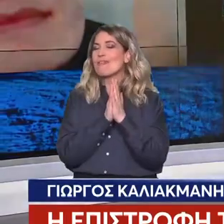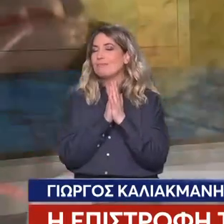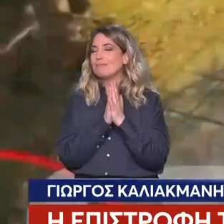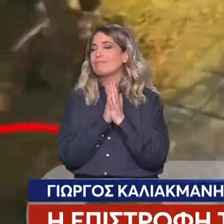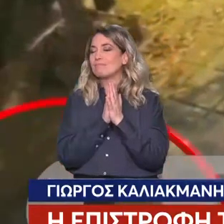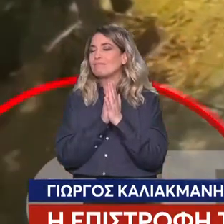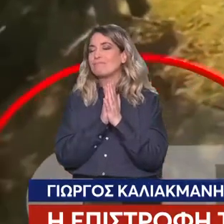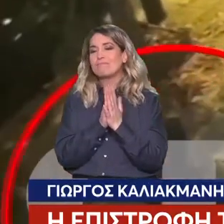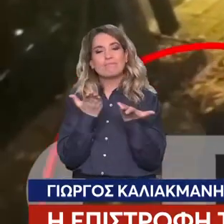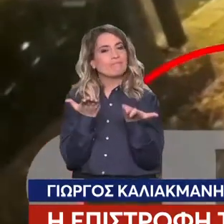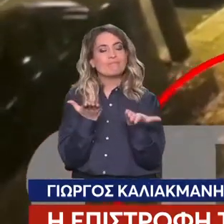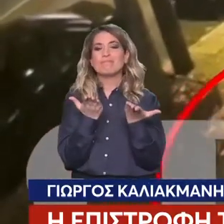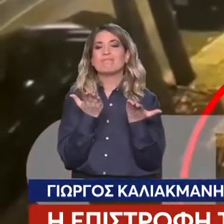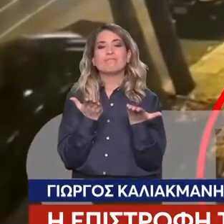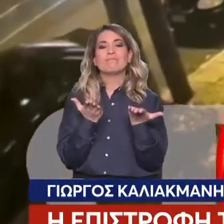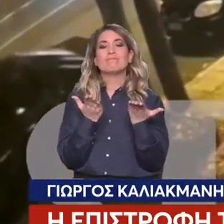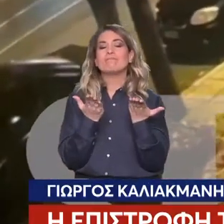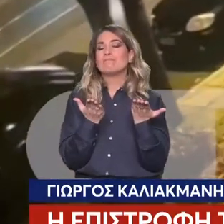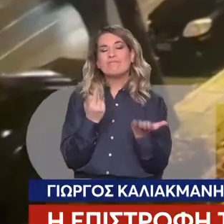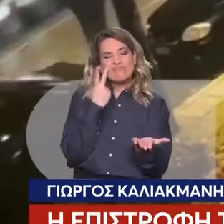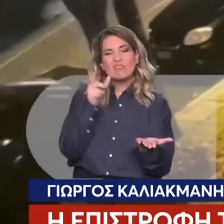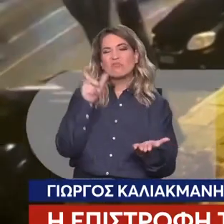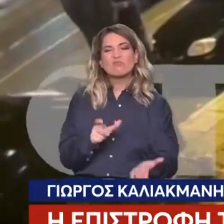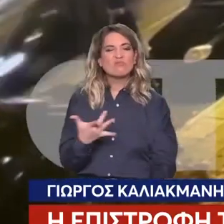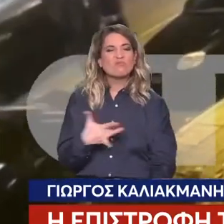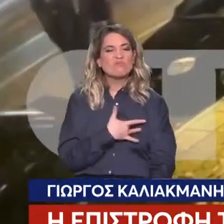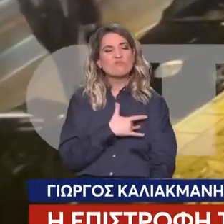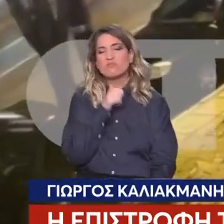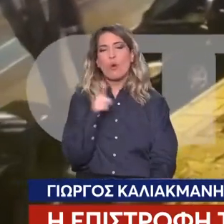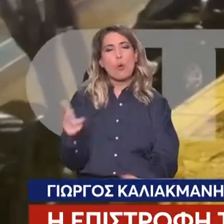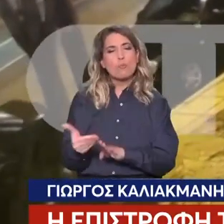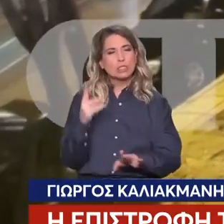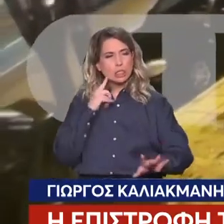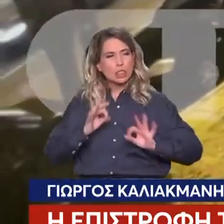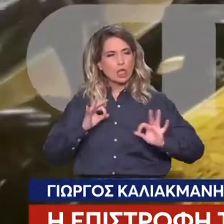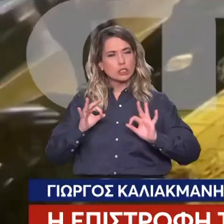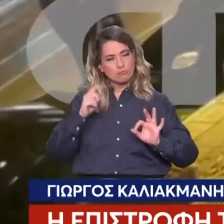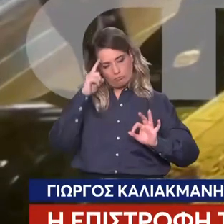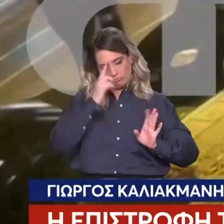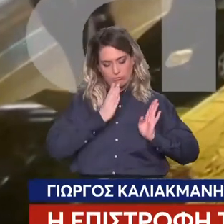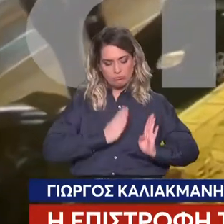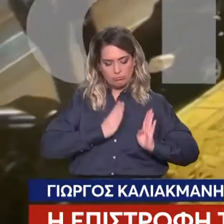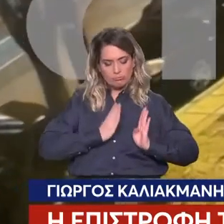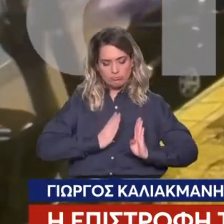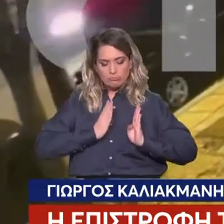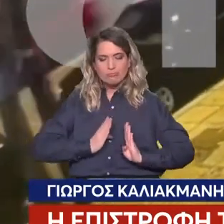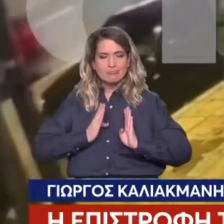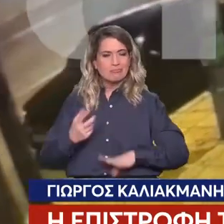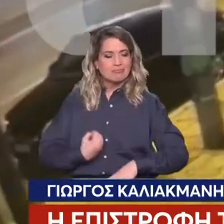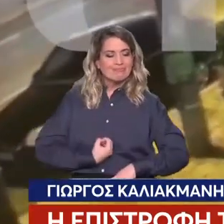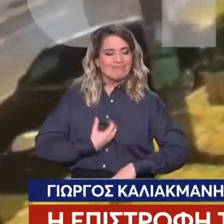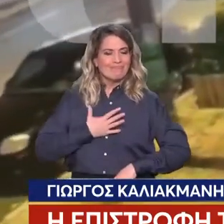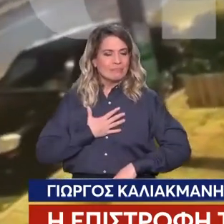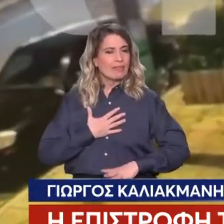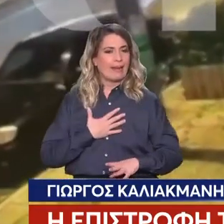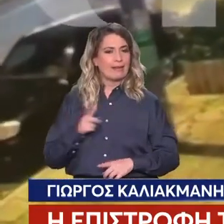πράγματα. Δεν έχει συνέστημα εκείνη τη στιγμή γιατί έχει σχεδιάσει πολλά πράγματα. Το ερώτημα είναι αν είχε ποτέ συνέστημα στη ζωή του. Δεν θα είχε, δεν είχε και φρόντισαν